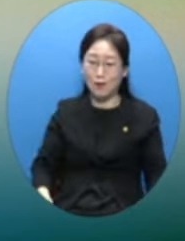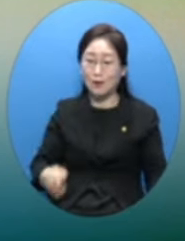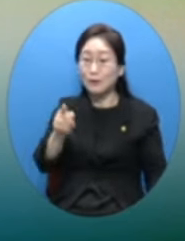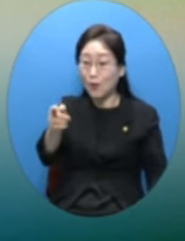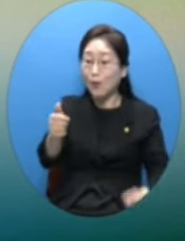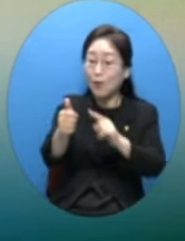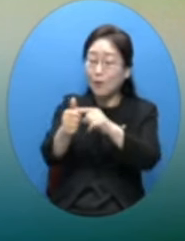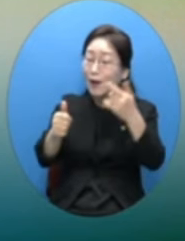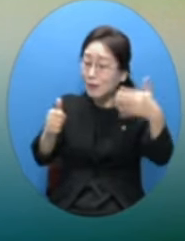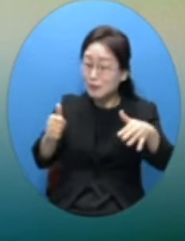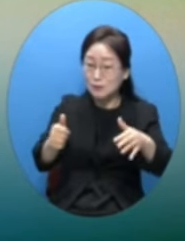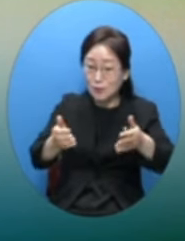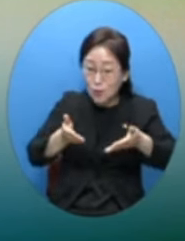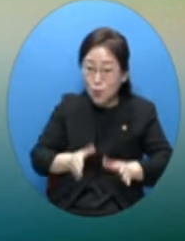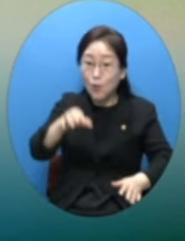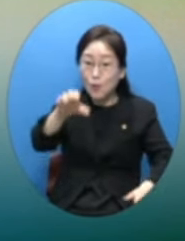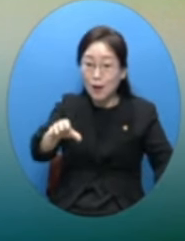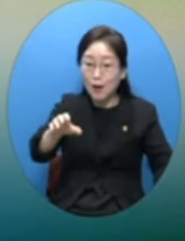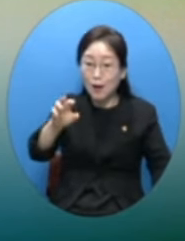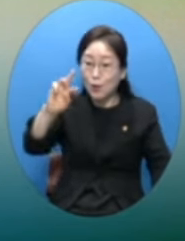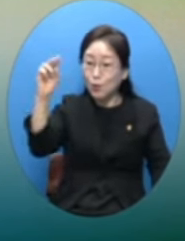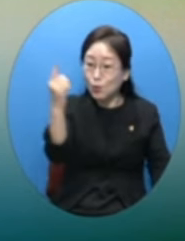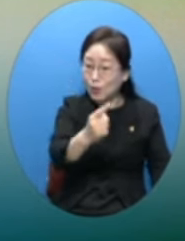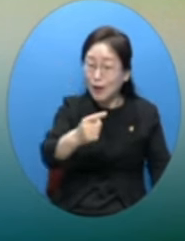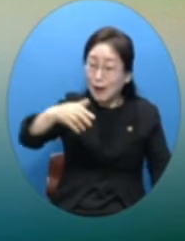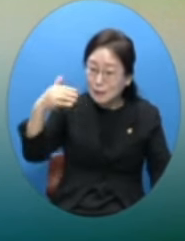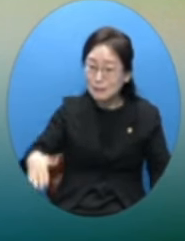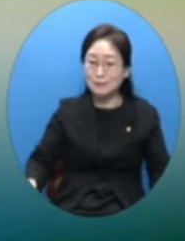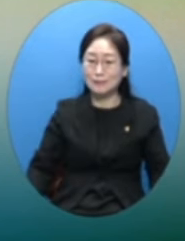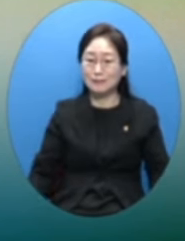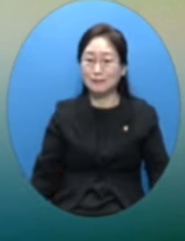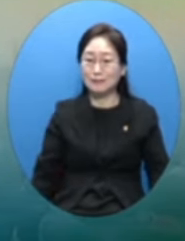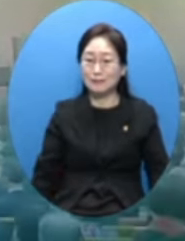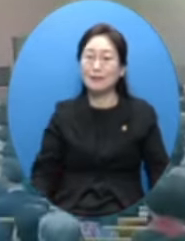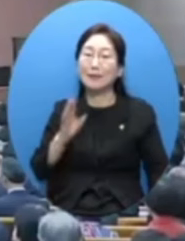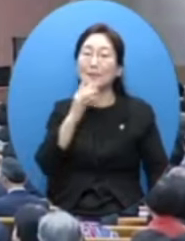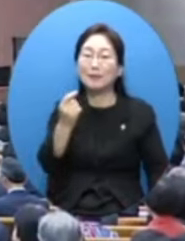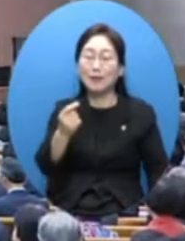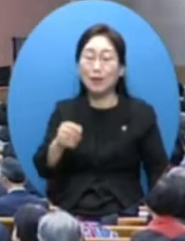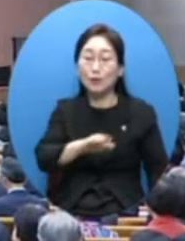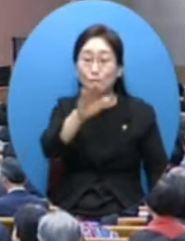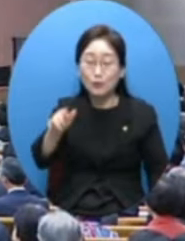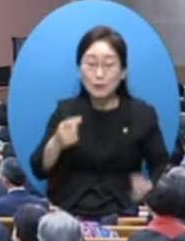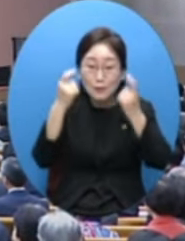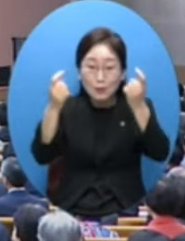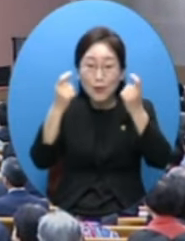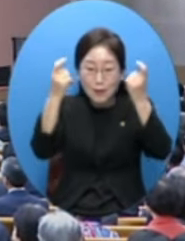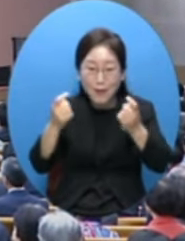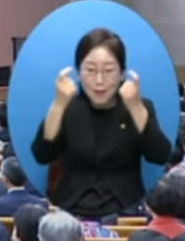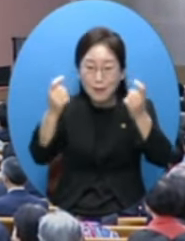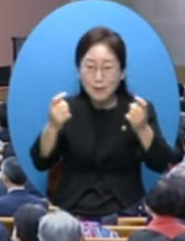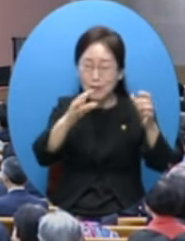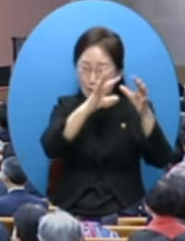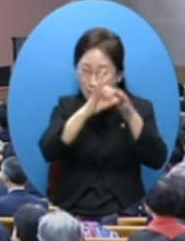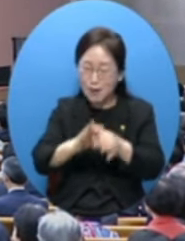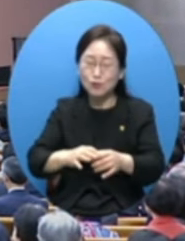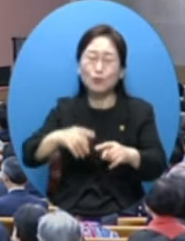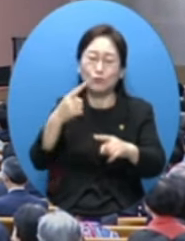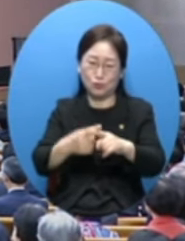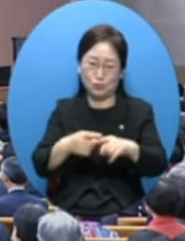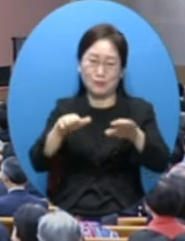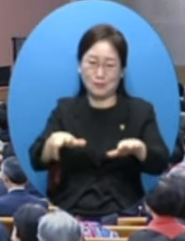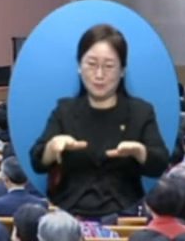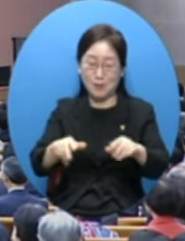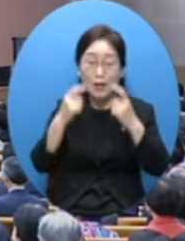아직 고향에 온 것이 아니에요. 그렇습니다. 우리의 순례여정은 아직 끝나지 않았습니다. 우리가